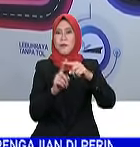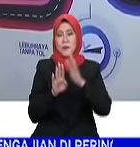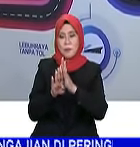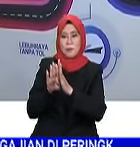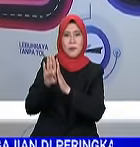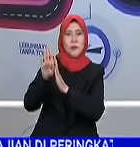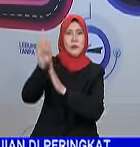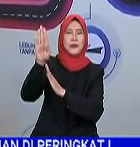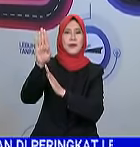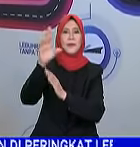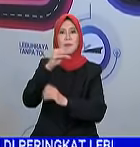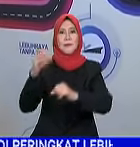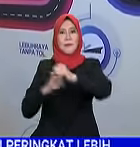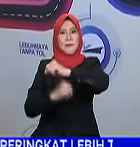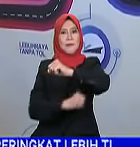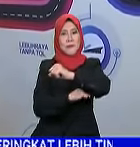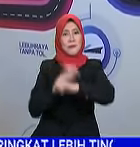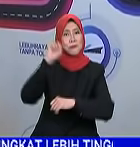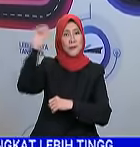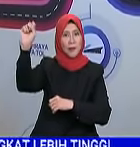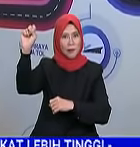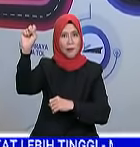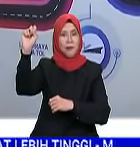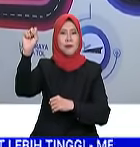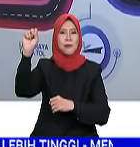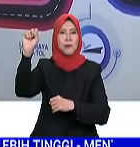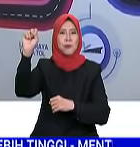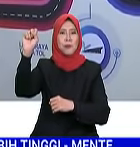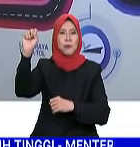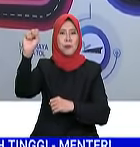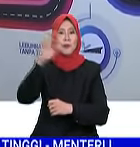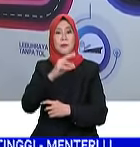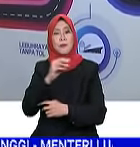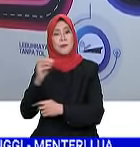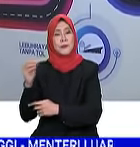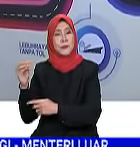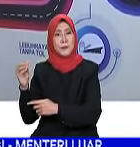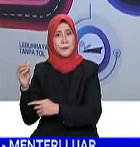pembangunan dan juga ENSWA di Negeri Sabah ini khususnya dan AMNYA di